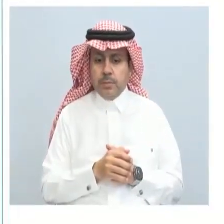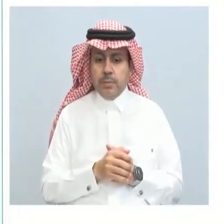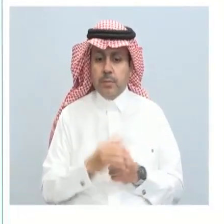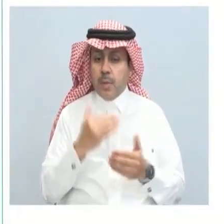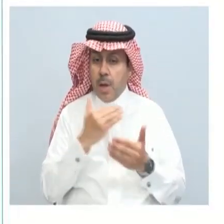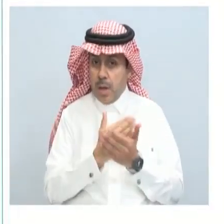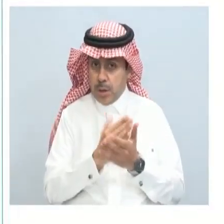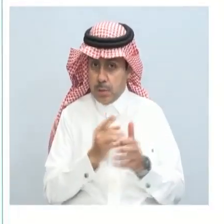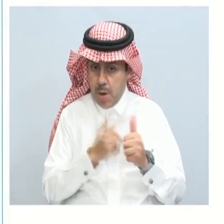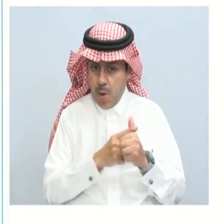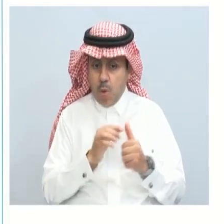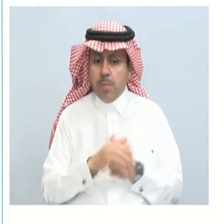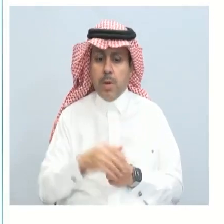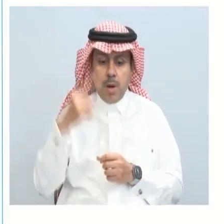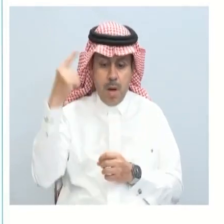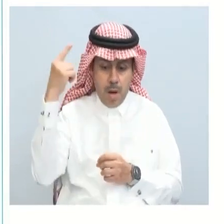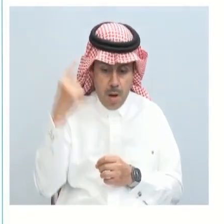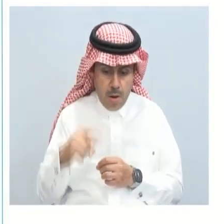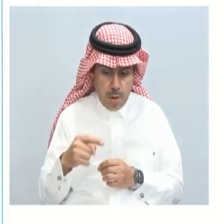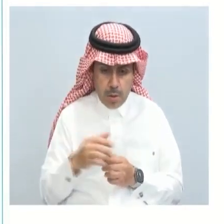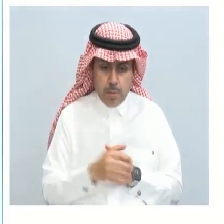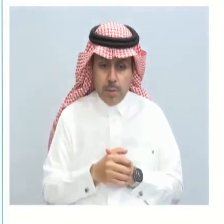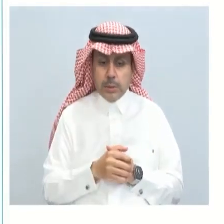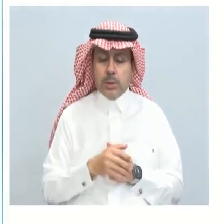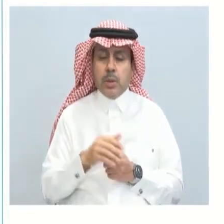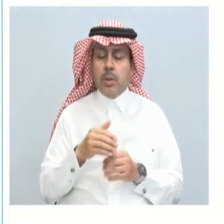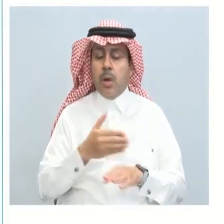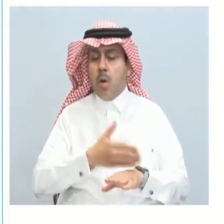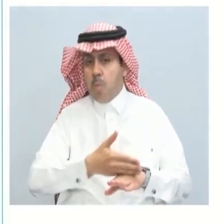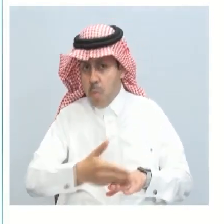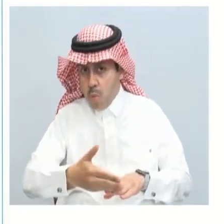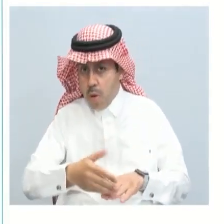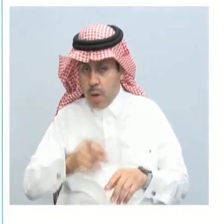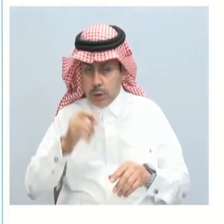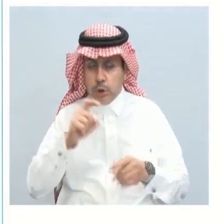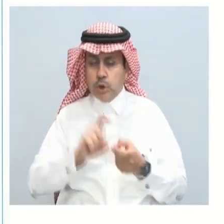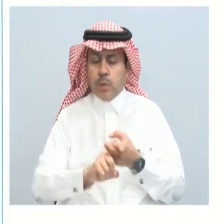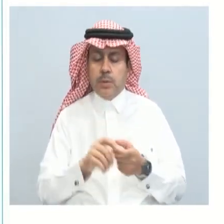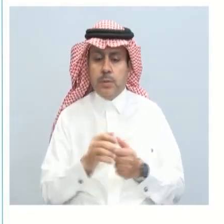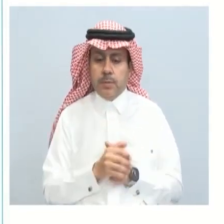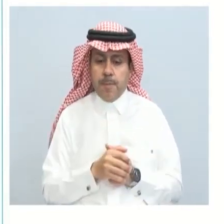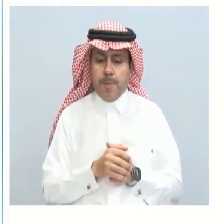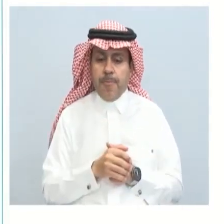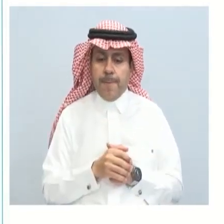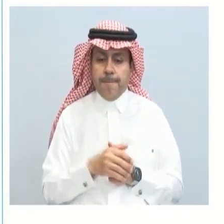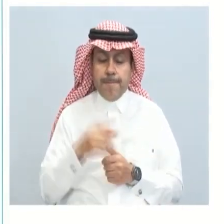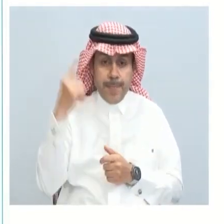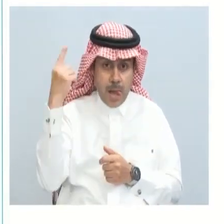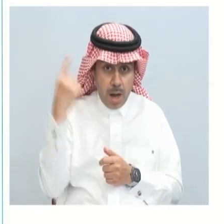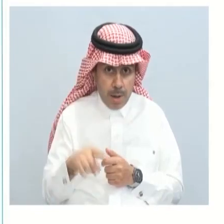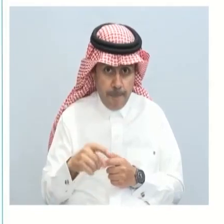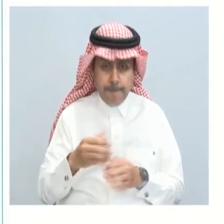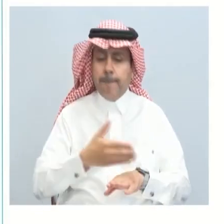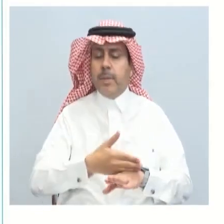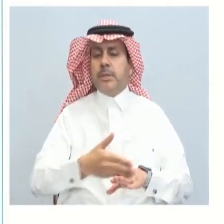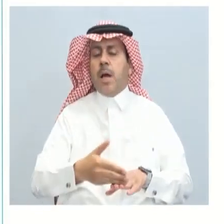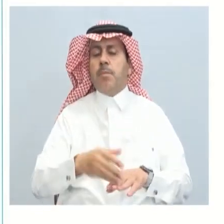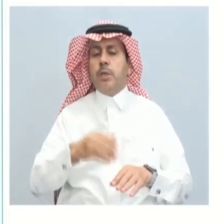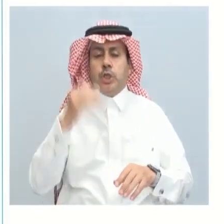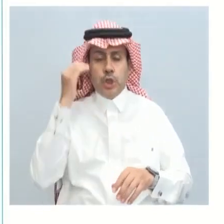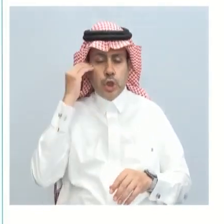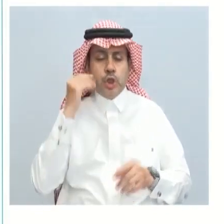ناتي الى القسم الاول من المحرمات من النساء وهو التحريم المؤبد